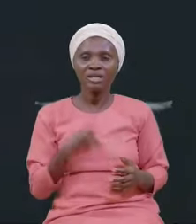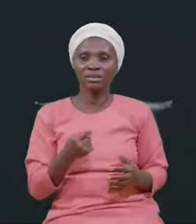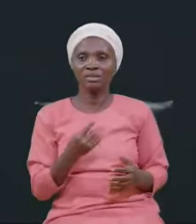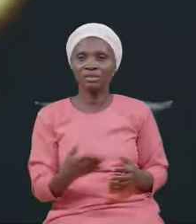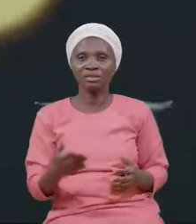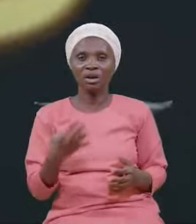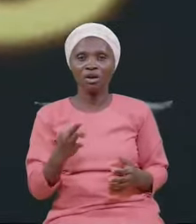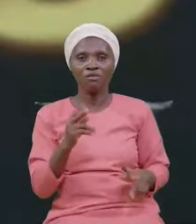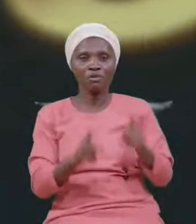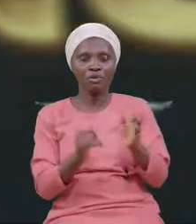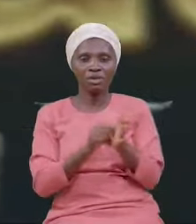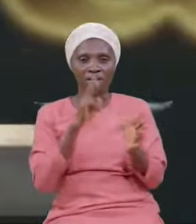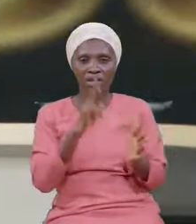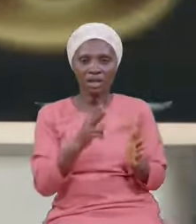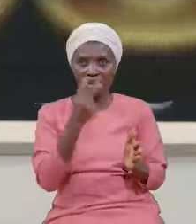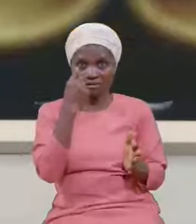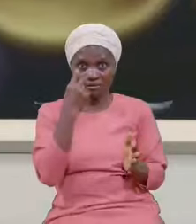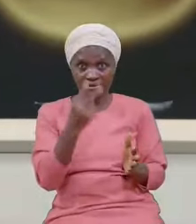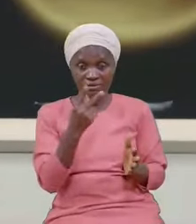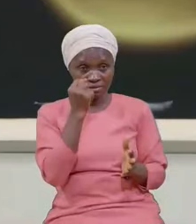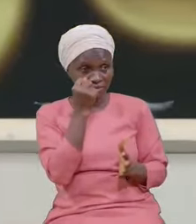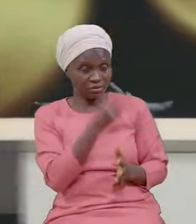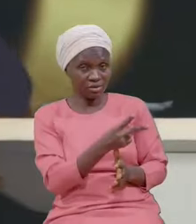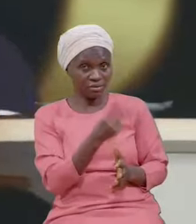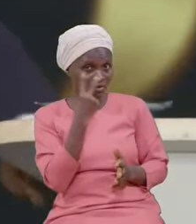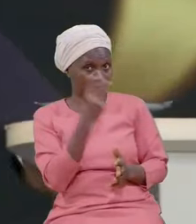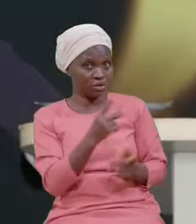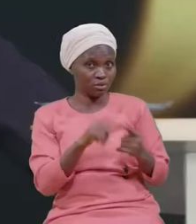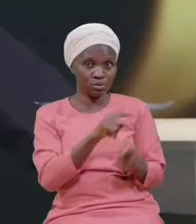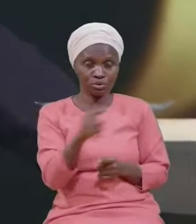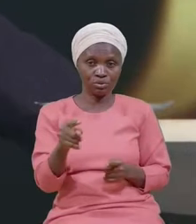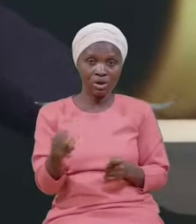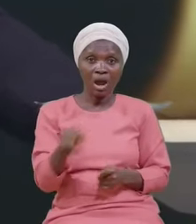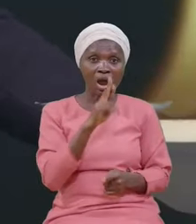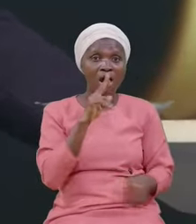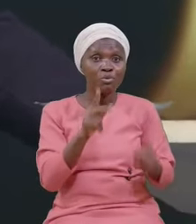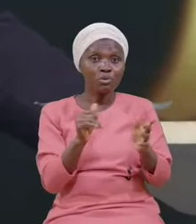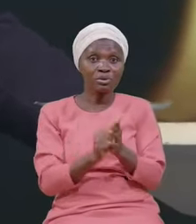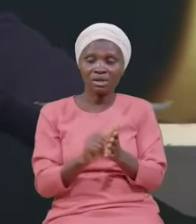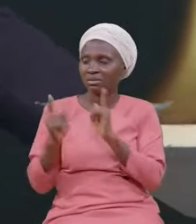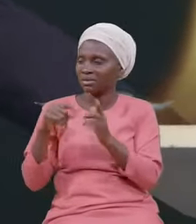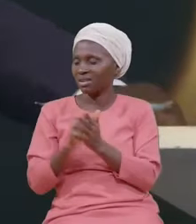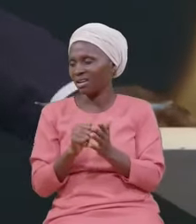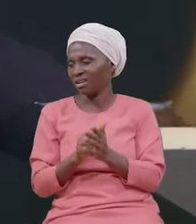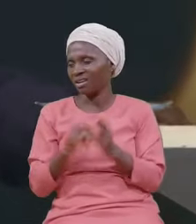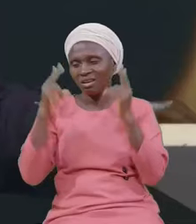Et ce qui vous est visible, d'ailleurs vous dites, ah, Moïse, n'amène pas ça